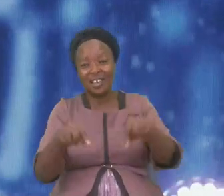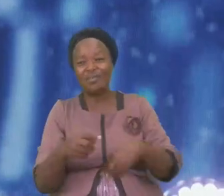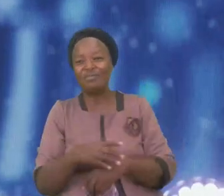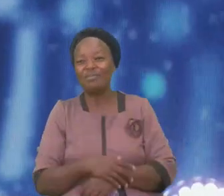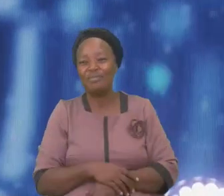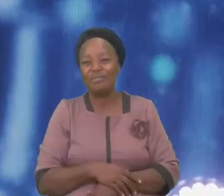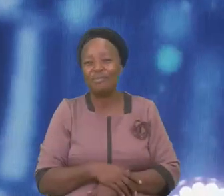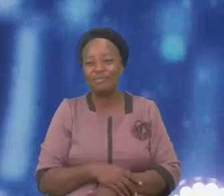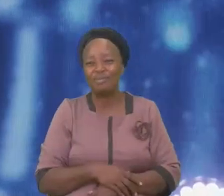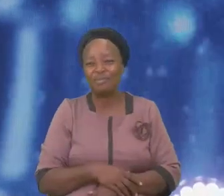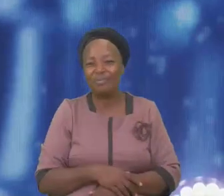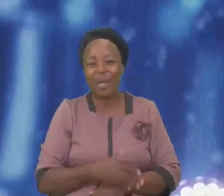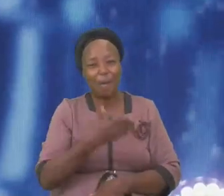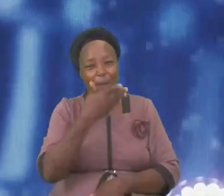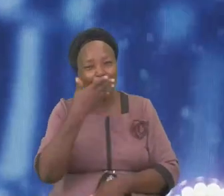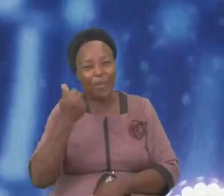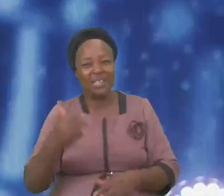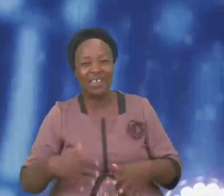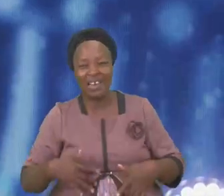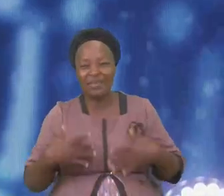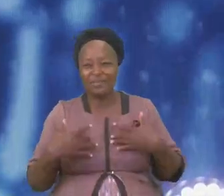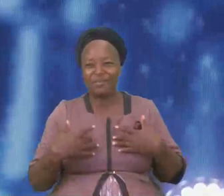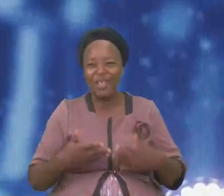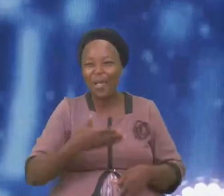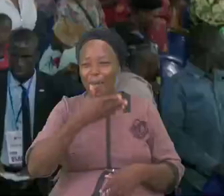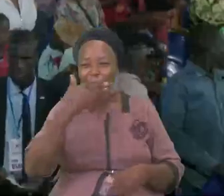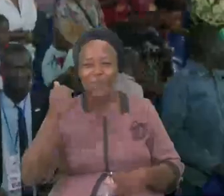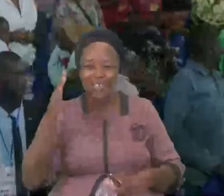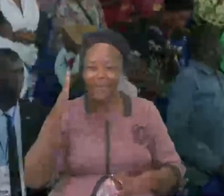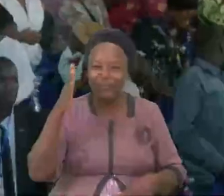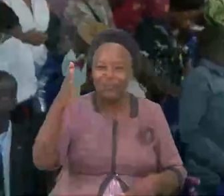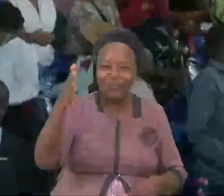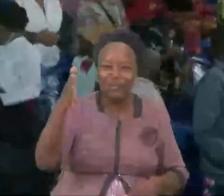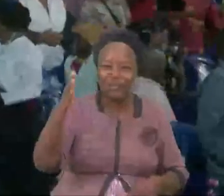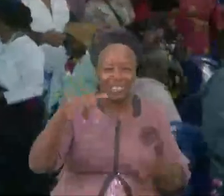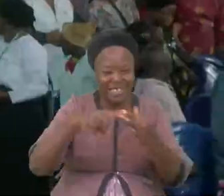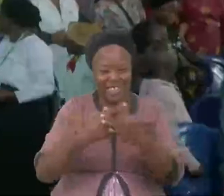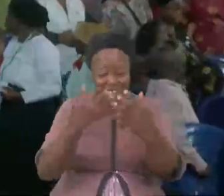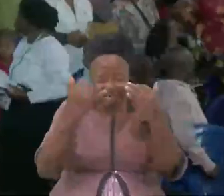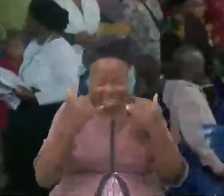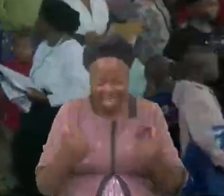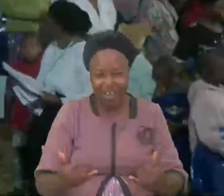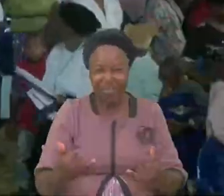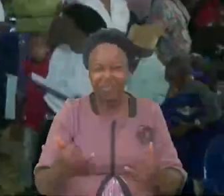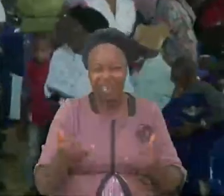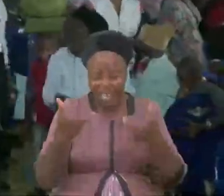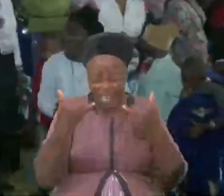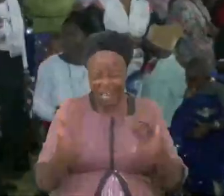venue. Une meilleure vie. Un meilleur avenir. Ça commence